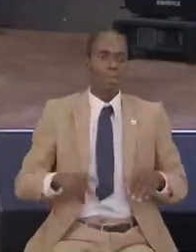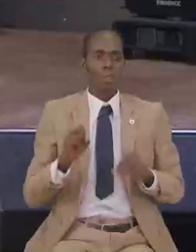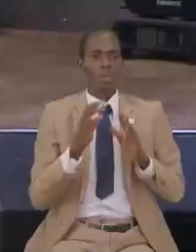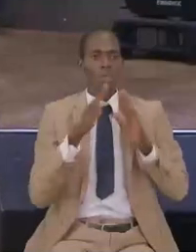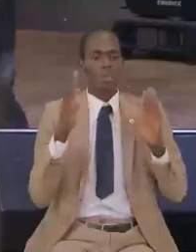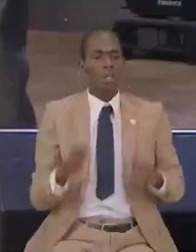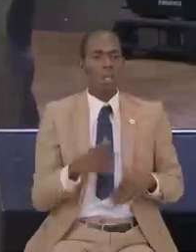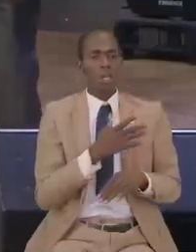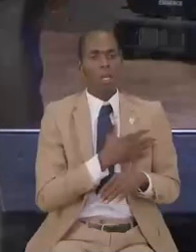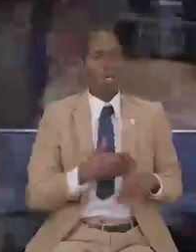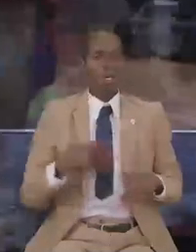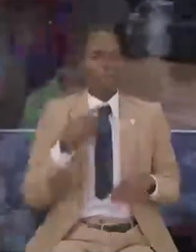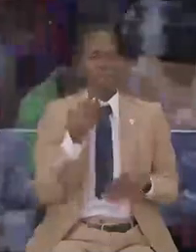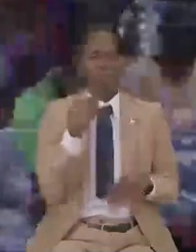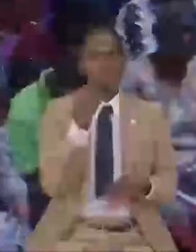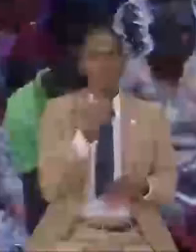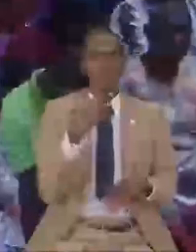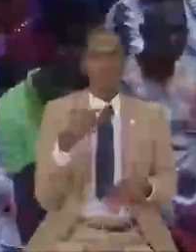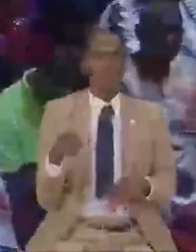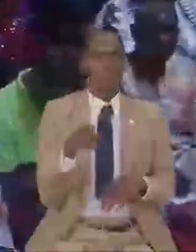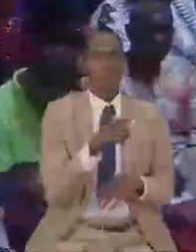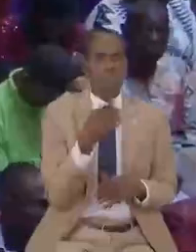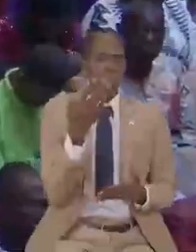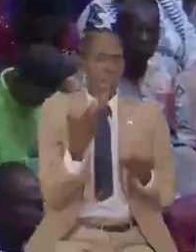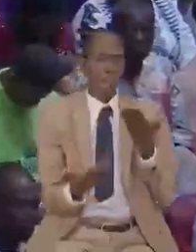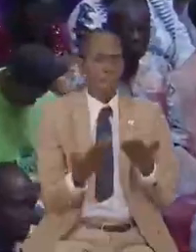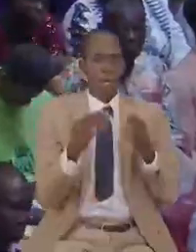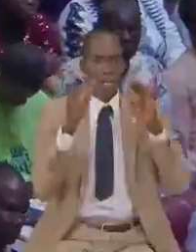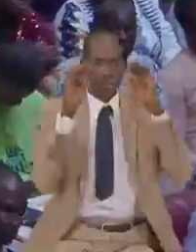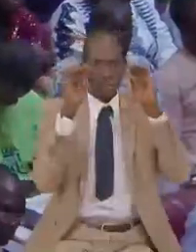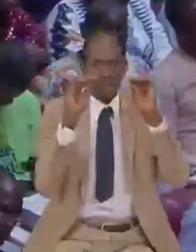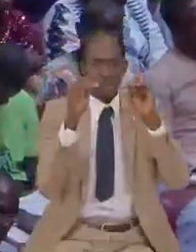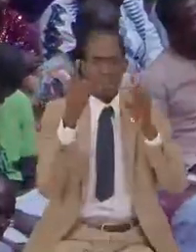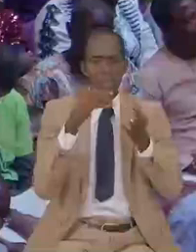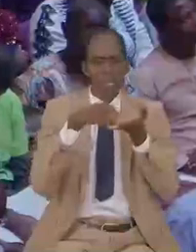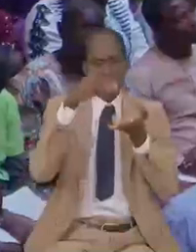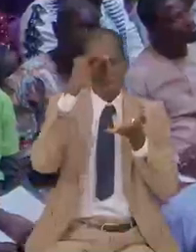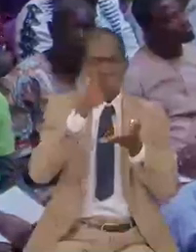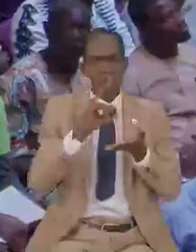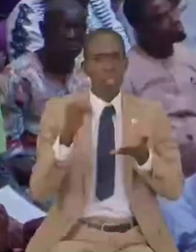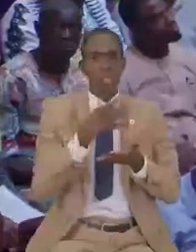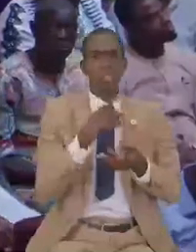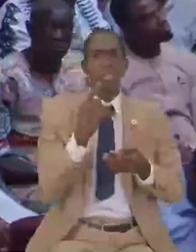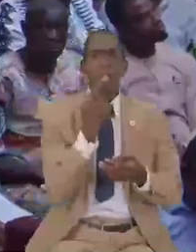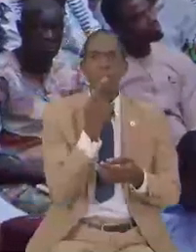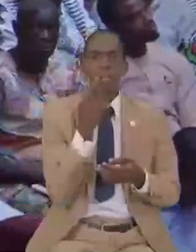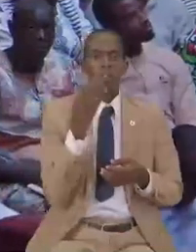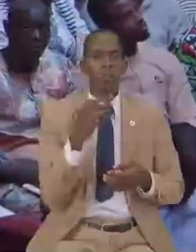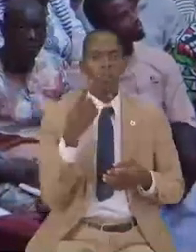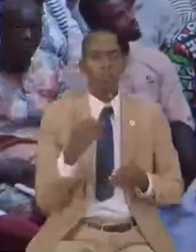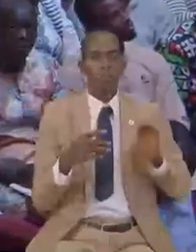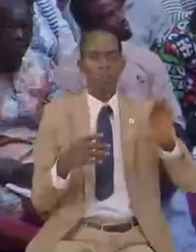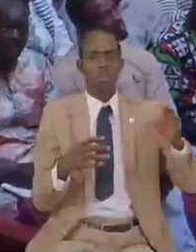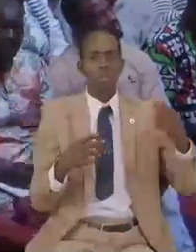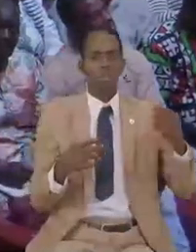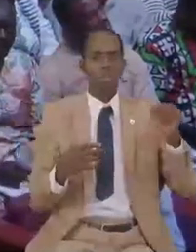qui l'on enseignerait les lettres et la langue des Chaldéens. Verset